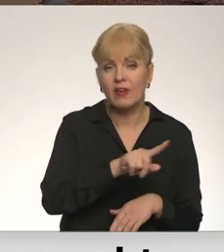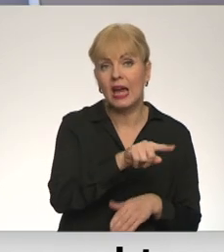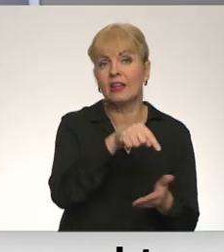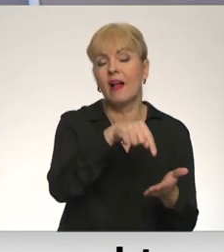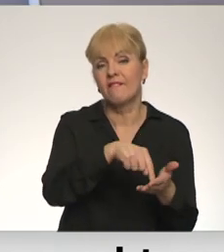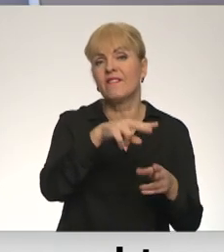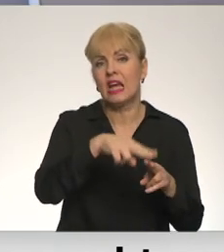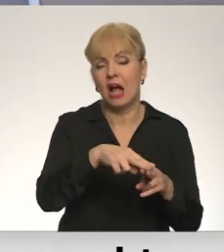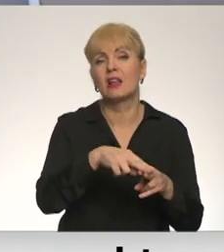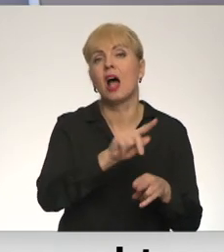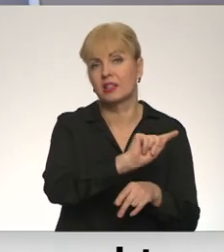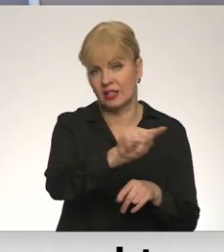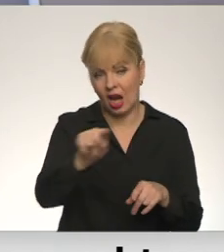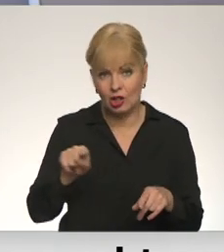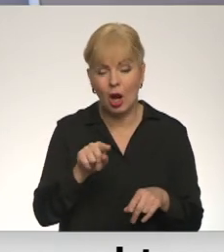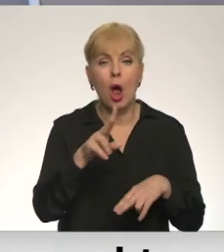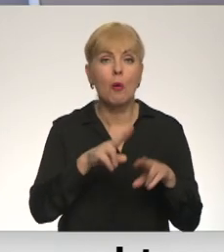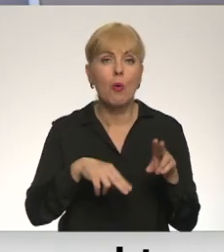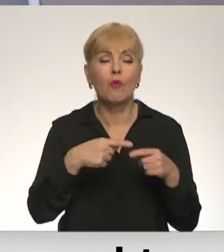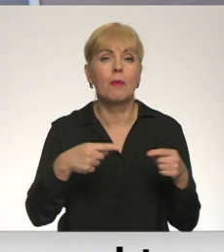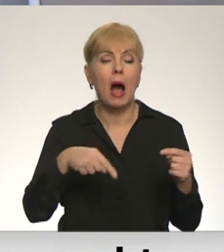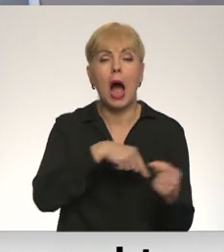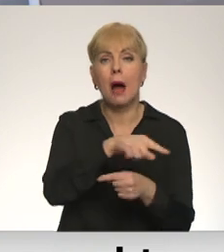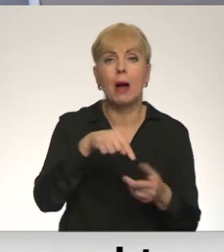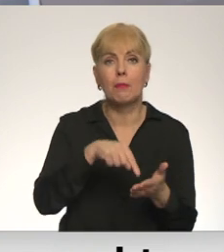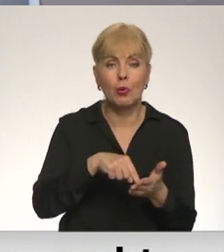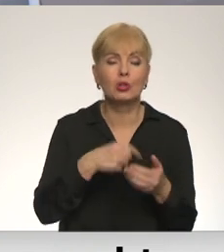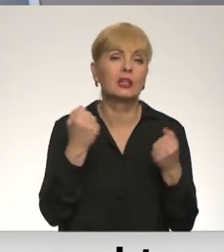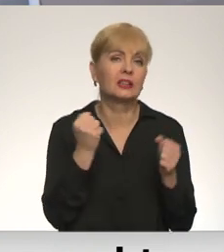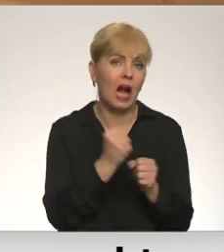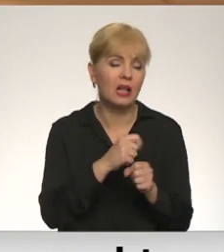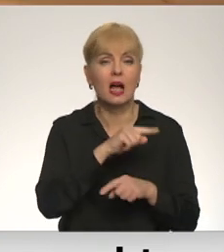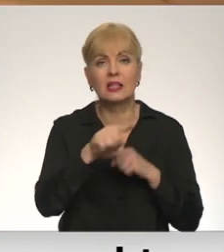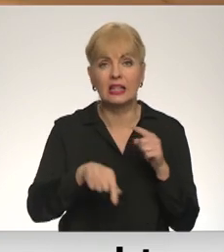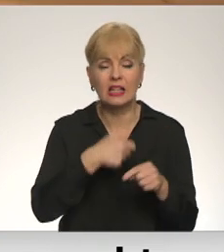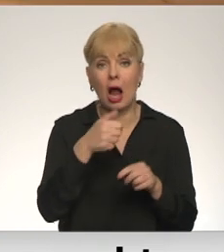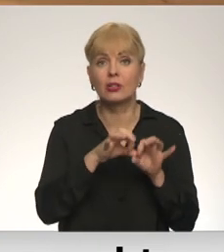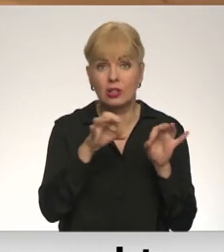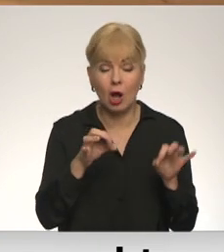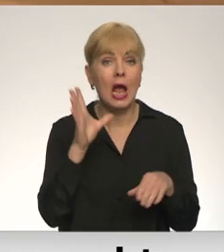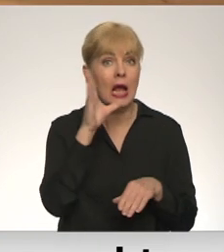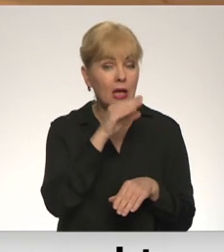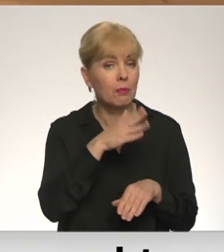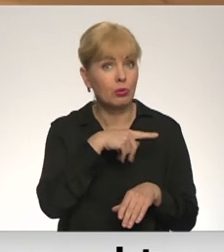attīstās. Plānots, ka būvmateriāla apmaiņas punkts Kuldīgā darbosies līdz nākamā gada sākuma. Ja šāda iespēja būs